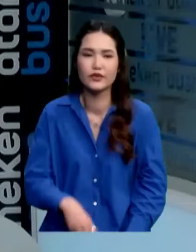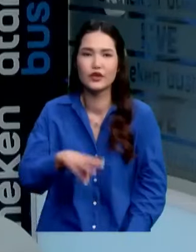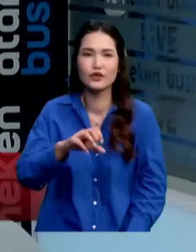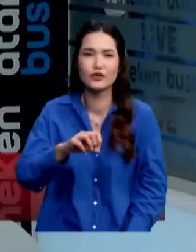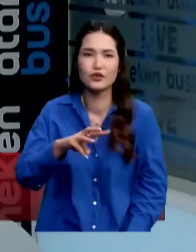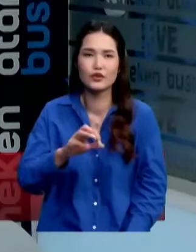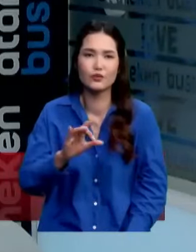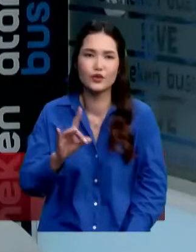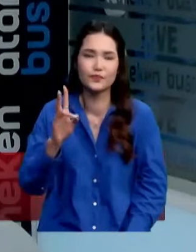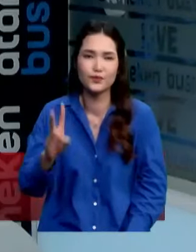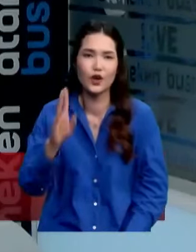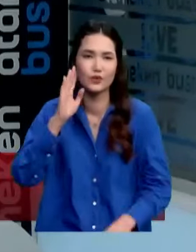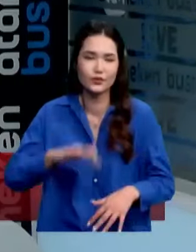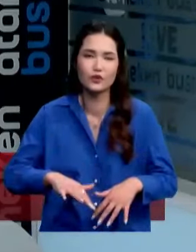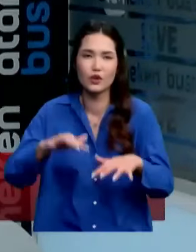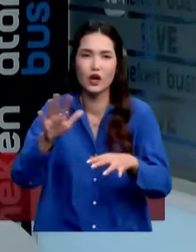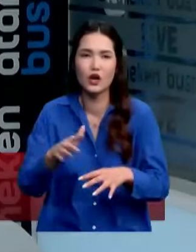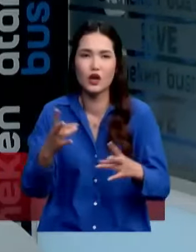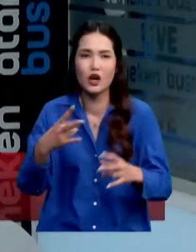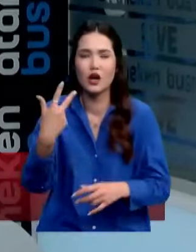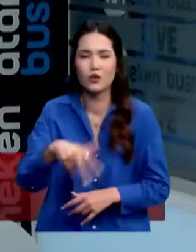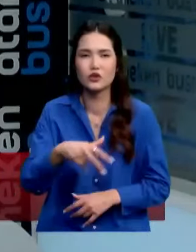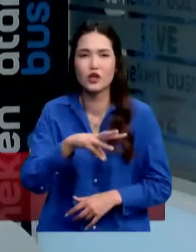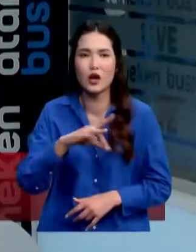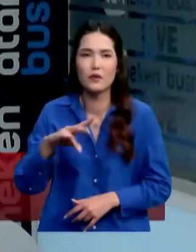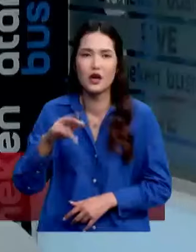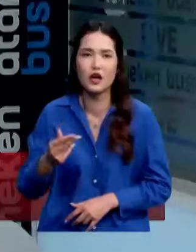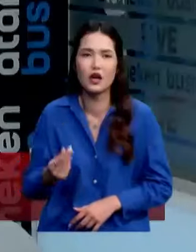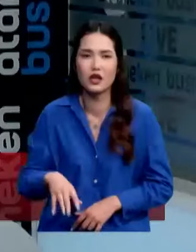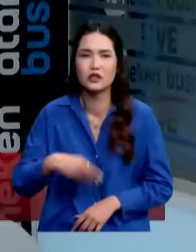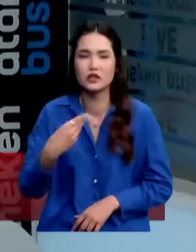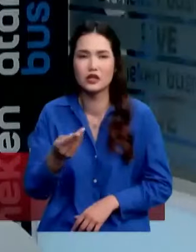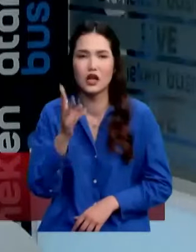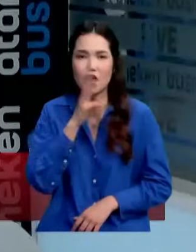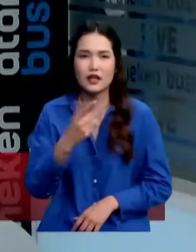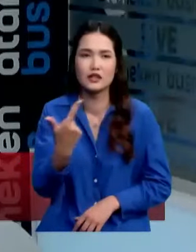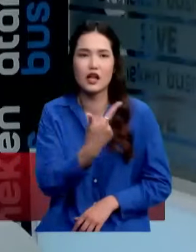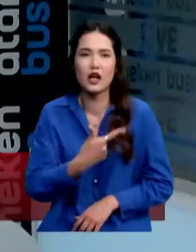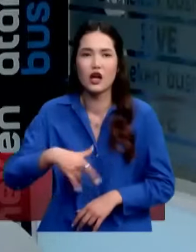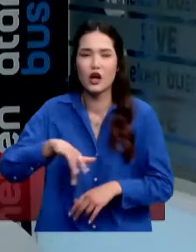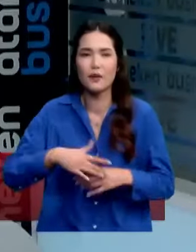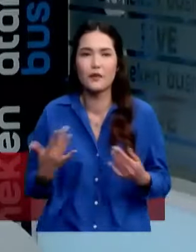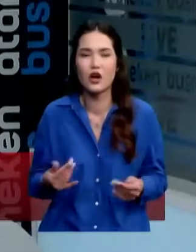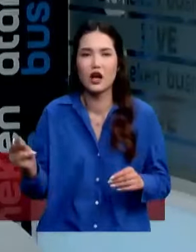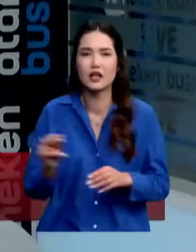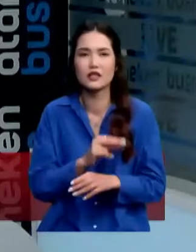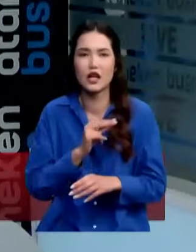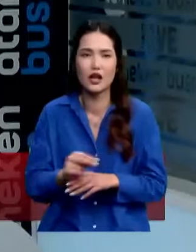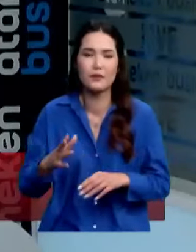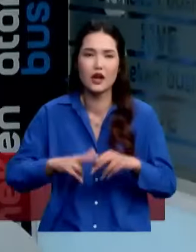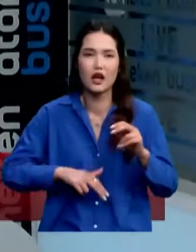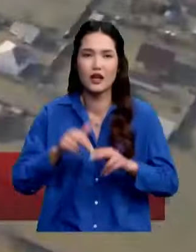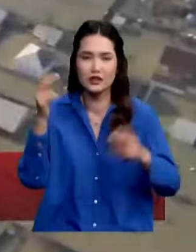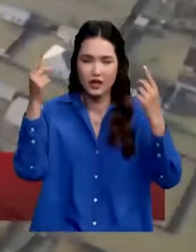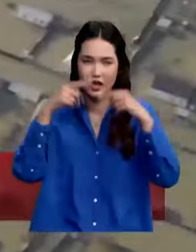Тимур Кулубаев тасқын салдарын жою үшін 30 миллиард теңге бөлет. Қаражат Атыраудағы тұрғын үйді реконструкциялауға және